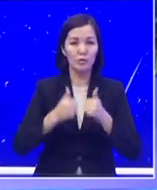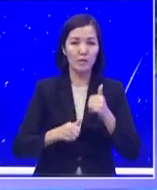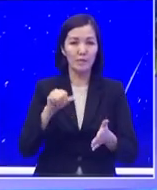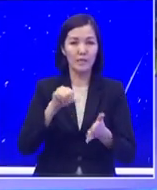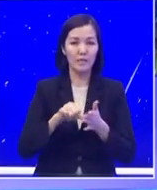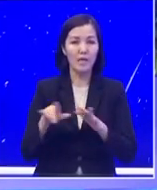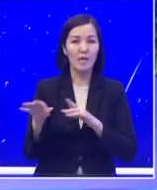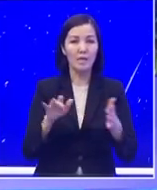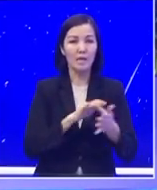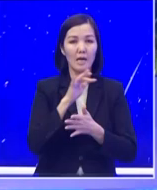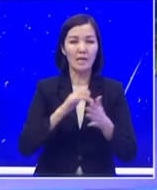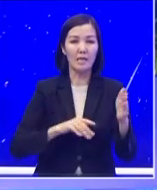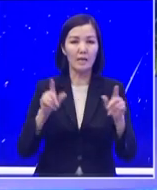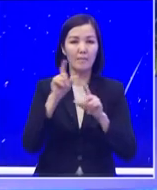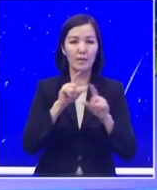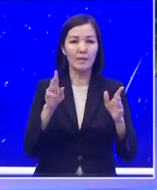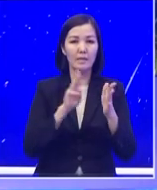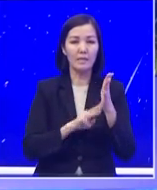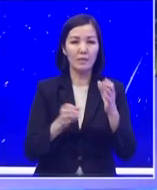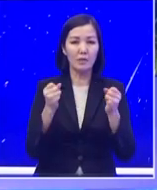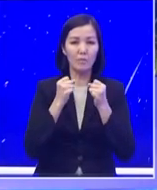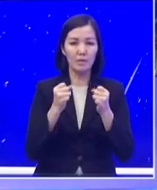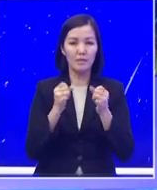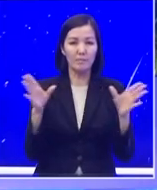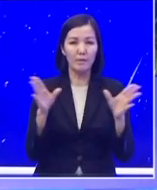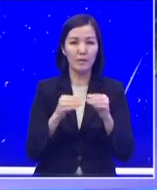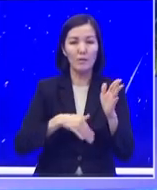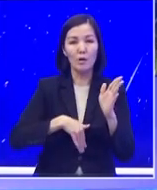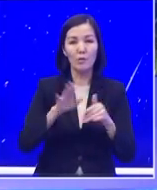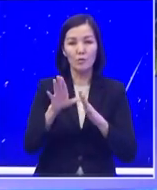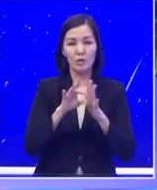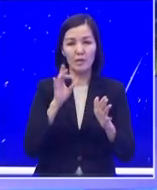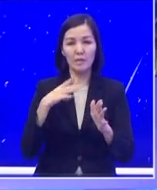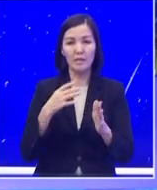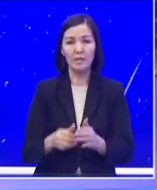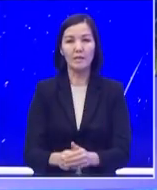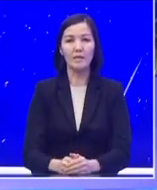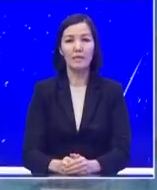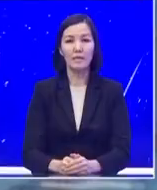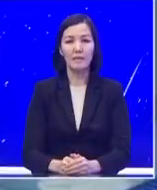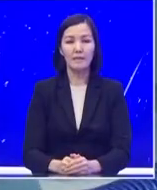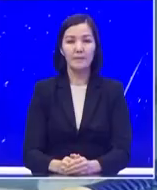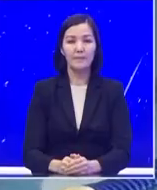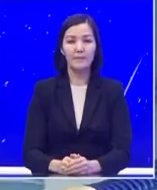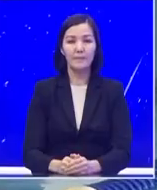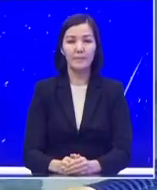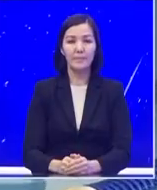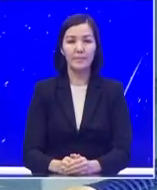сынасты. Шара қалалық мектептердегі 80-ден аса спортшының басын біріктіріп үздіктерді саралады.